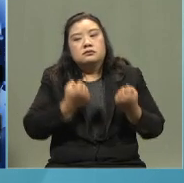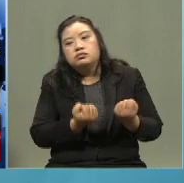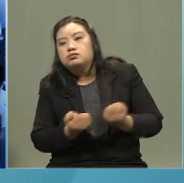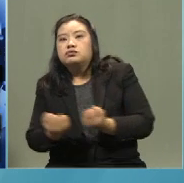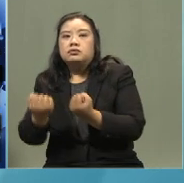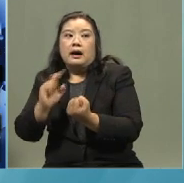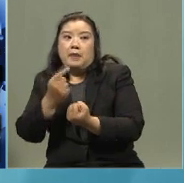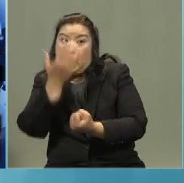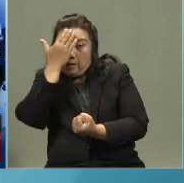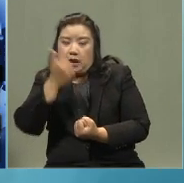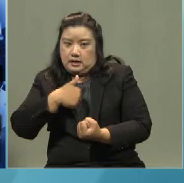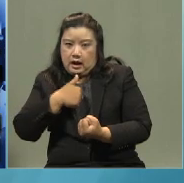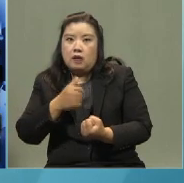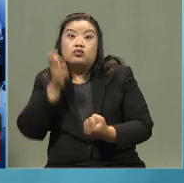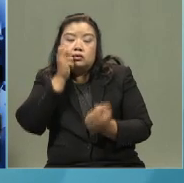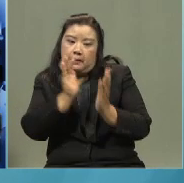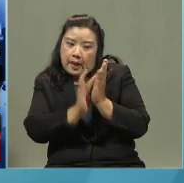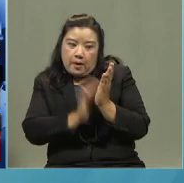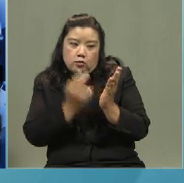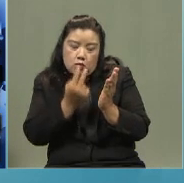ที่เข้าไปแออัดกันเลยทั้งหลายเนี่ยนะครับคืออย่างที่ผมบอกว่าถ้าท่านเข้าไปแล้วออกมาคนที่อยู่ที่บ้านสามารถที่จะตรวจสอบได้เลยว่าห้ามที่อยู่ใกล้ๆบ้านเราเนี่ยถ้าคนยังแน่นอยู่ก็ไม่ต้องไปก็เอาหันหัวรถไปด้านอื่นไปสามารถเช็คได้จากAppของเราเลยถ้าทุกคนช่วยกันเพราะฉะนั้นส่วนต่างอย่างนี้นะฮะเห็นแต่ละที่เนี่ยเป็นแสนๆแจ้งว่าเข้าแล้วออกลืมแต่ผมก็ถามในที่ประชุมว่าเอาแล้วทำไมล่ะเขาถึงลืมหอมไม่ใช่ลืมอย่างเดียวครับมีบางที่พึ่งทำวันแรกนะฮะก็แสกนคิวอาร์โค้ดมาแปะอยู่ที่เดียวขาออกก็ต้องมาเดินวันที่ดีออกมาก็มาออกันอยู่ที่เดียวเกิดความไม่สะดวกตอนนี้สแกนคิวอาร์โค้ดเสร็จท่านสามารถที่จะแปะไปได้หลายๆที่เลยนะครับ